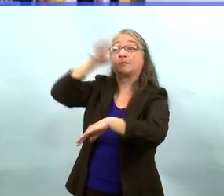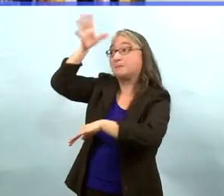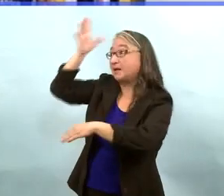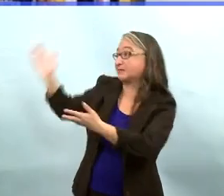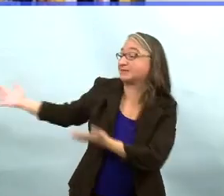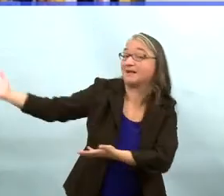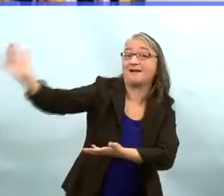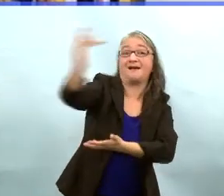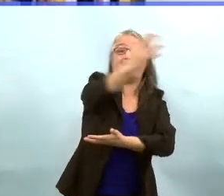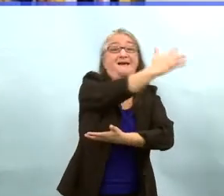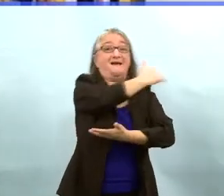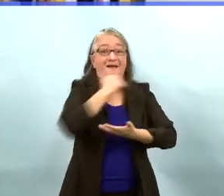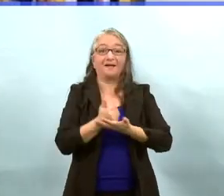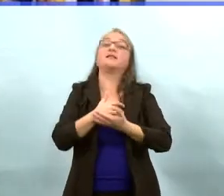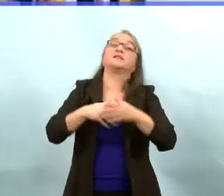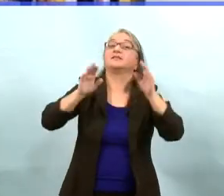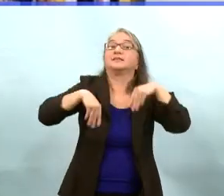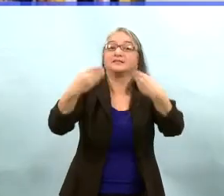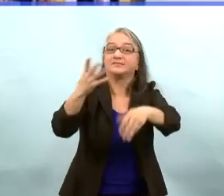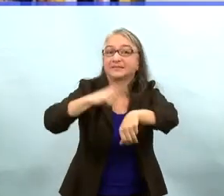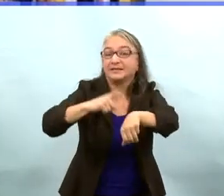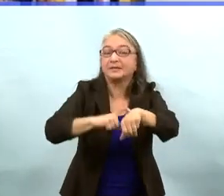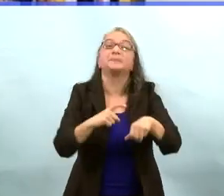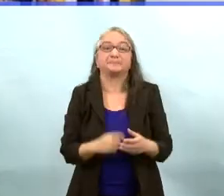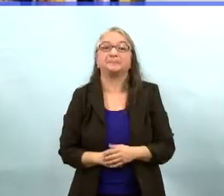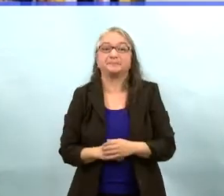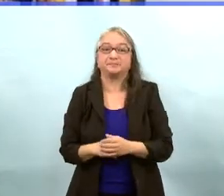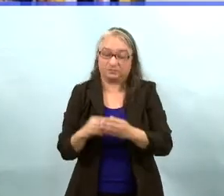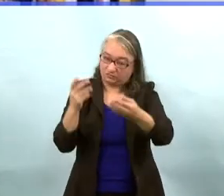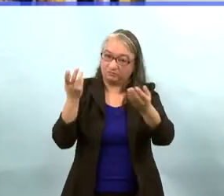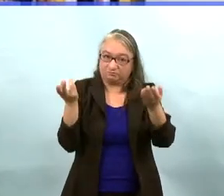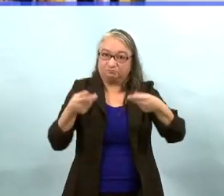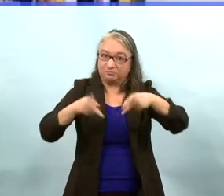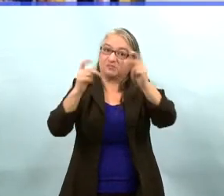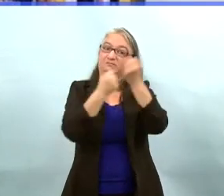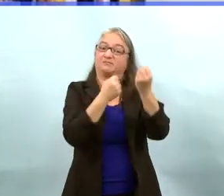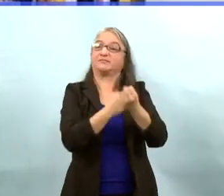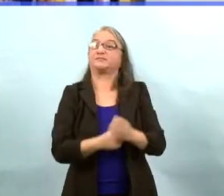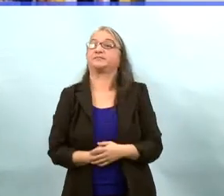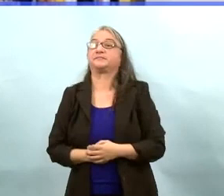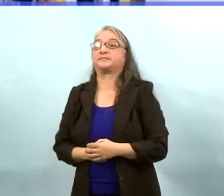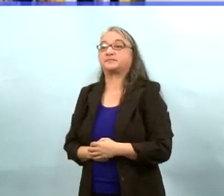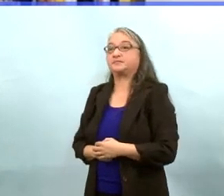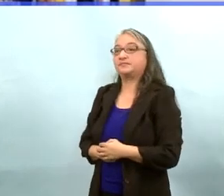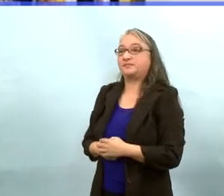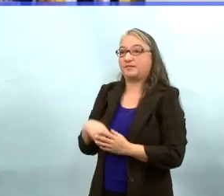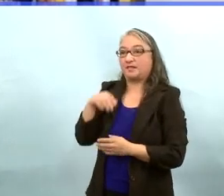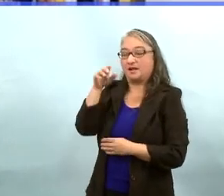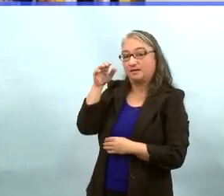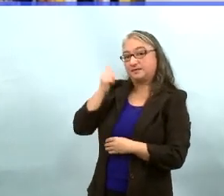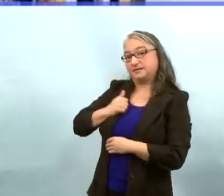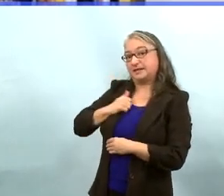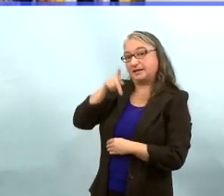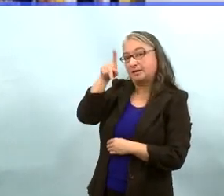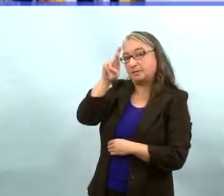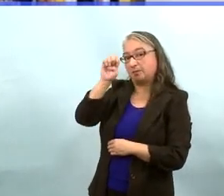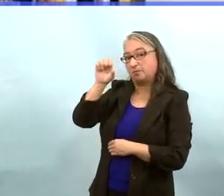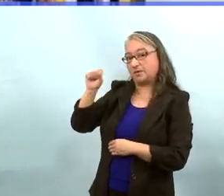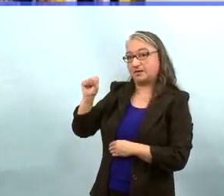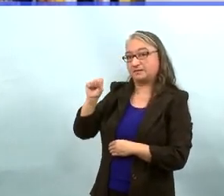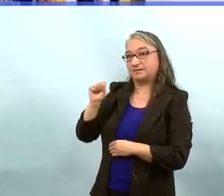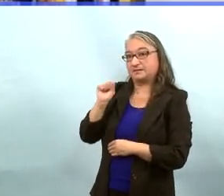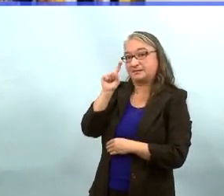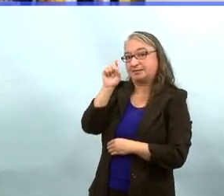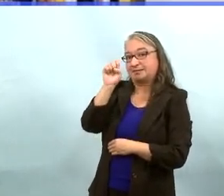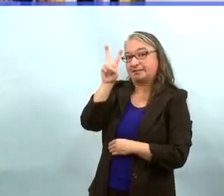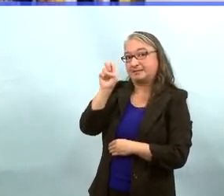De la presse canadienne, Steve. Bonjour, Dr. Reimer. Vous avez mentionné 15 000 rendez-vous qui ont été